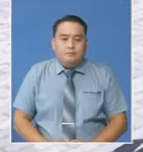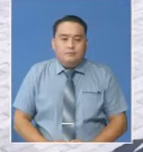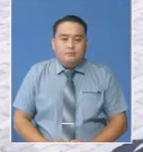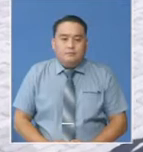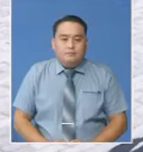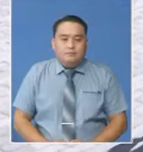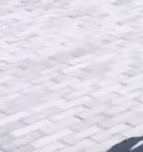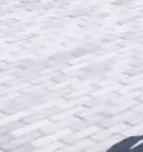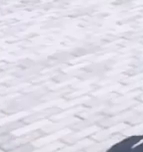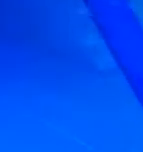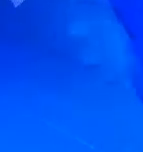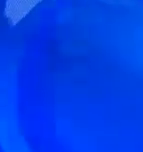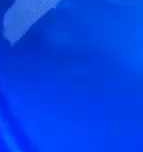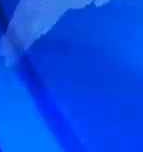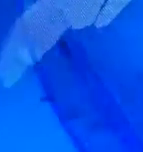район.